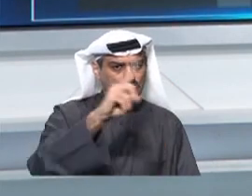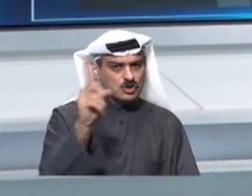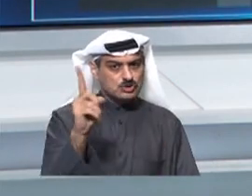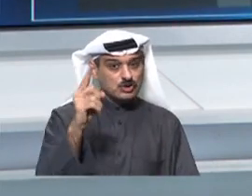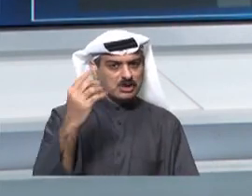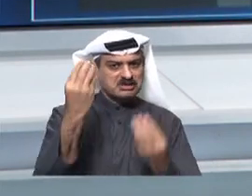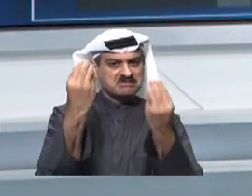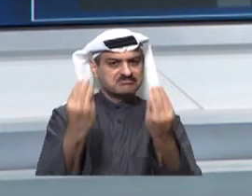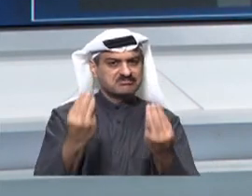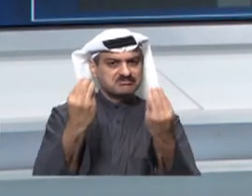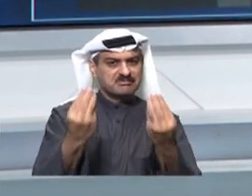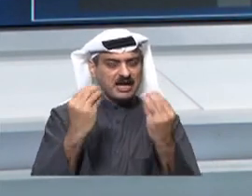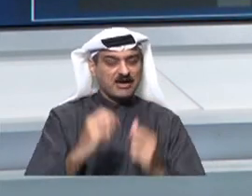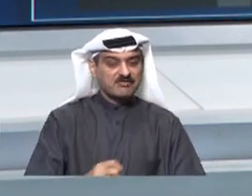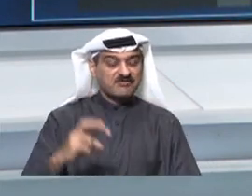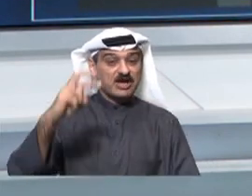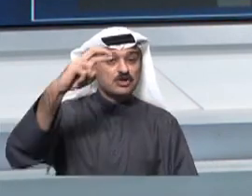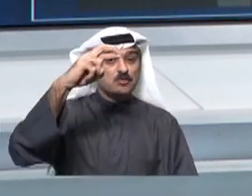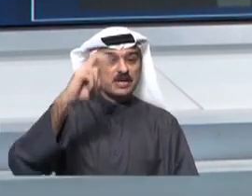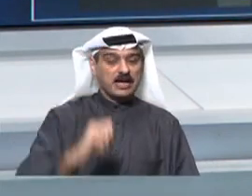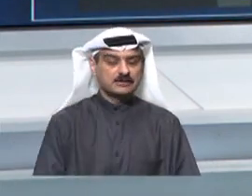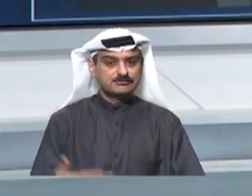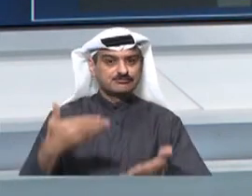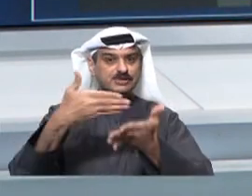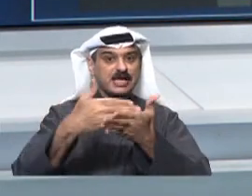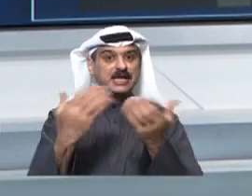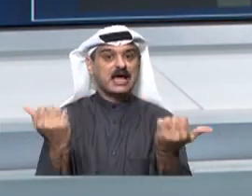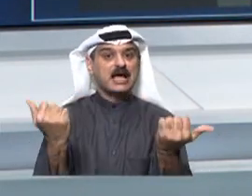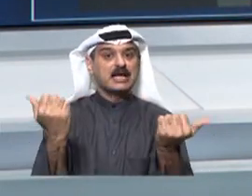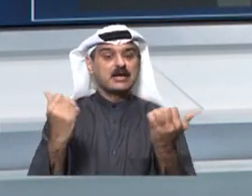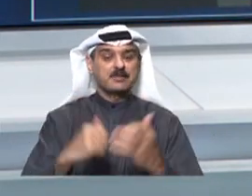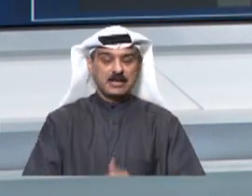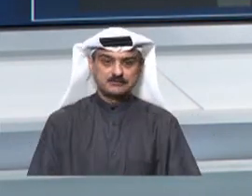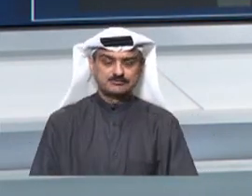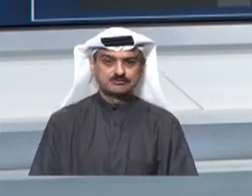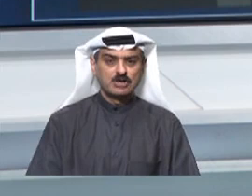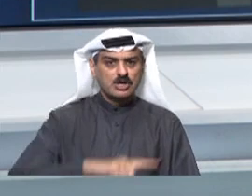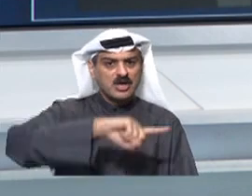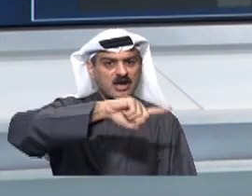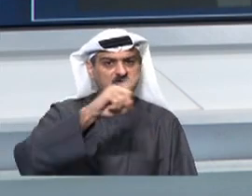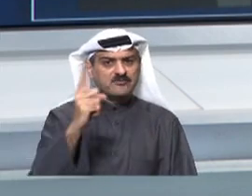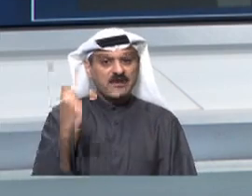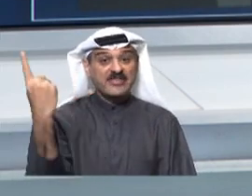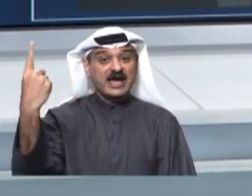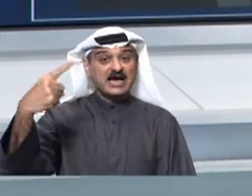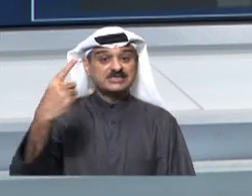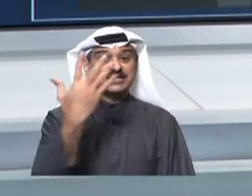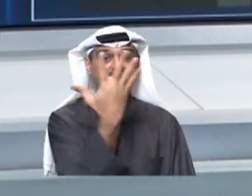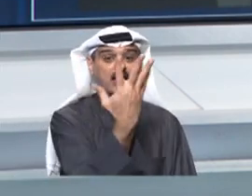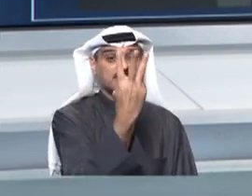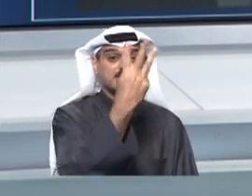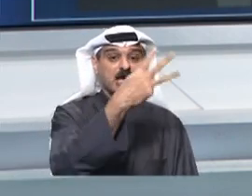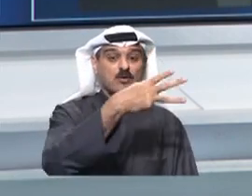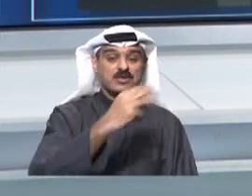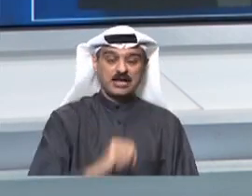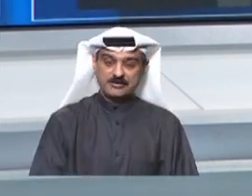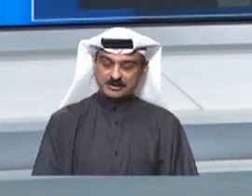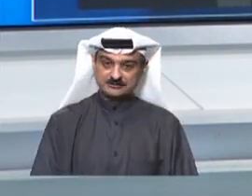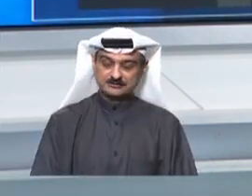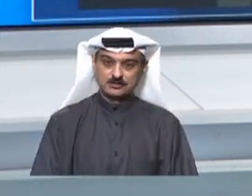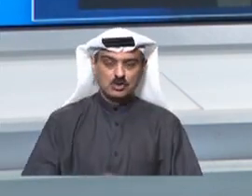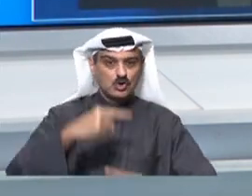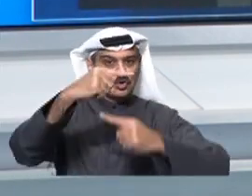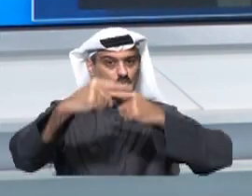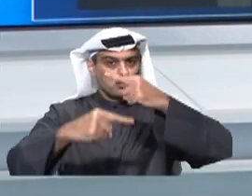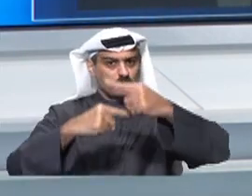ملحوظ ابتداء من يوم الأحد وإلى يوم الأربعاء بشكل عام، قد تصل ما بين 10 إلى 35 كيلومتر في الساعة. واستمرار